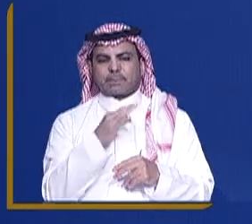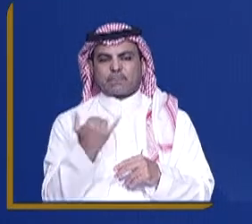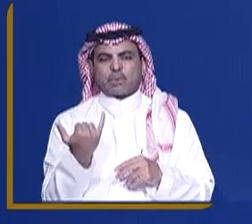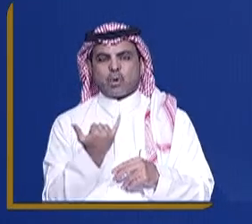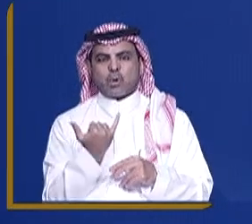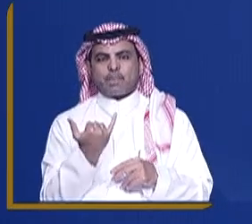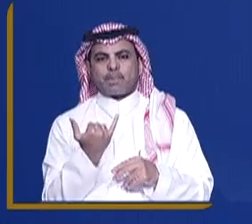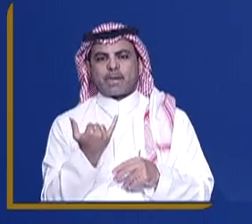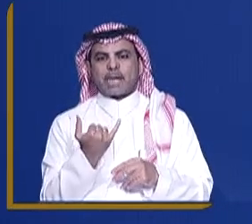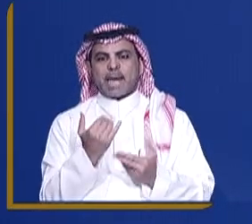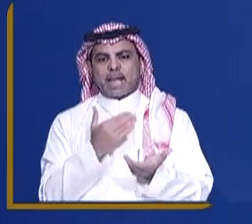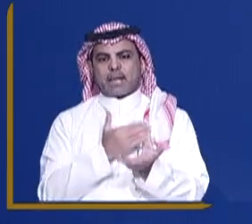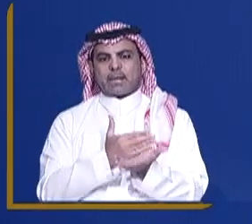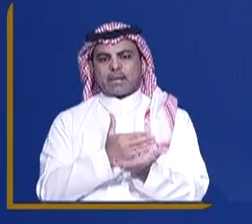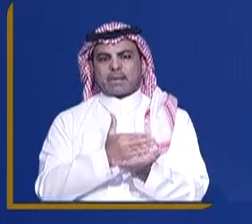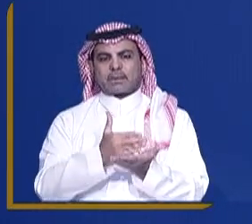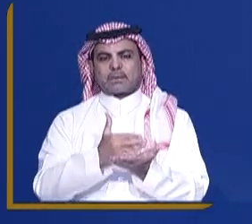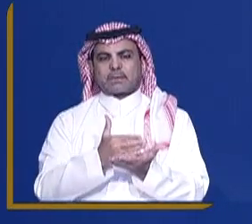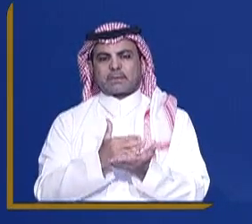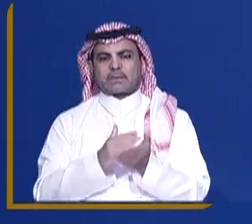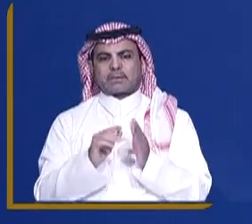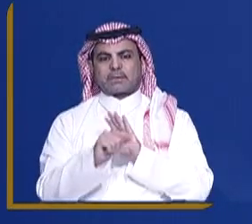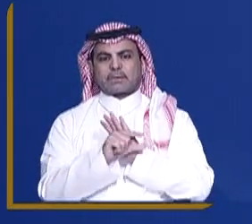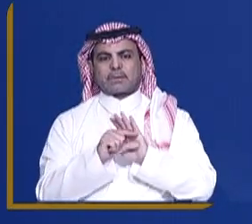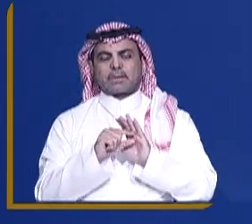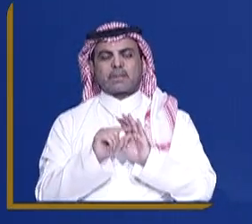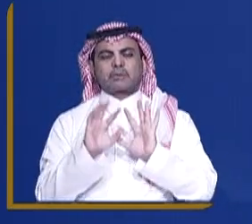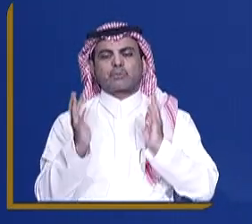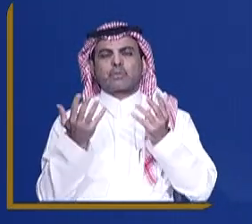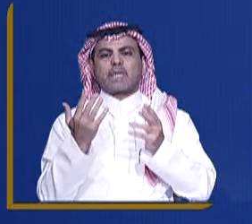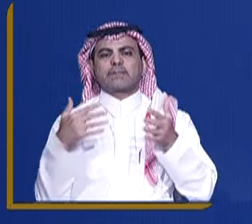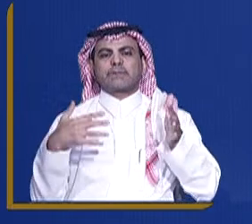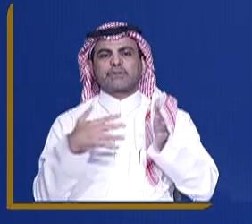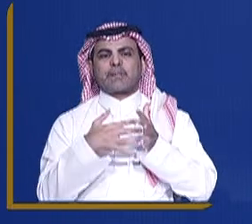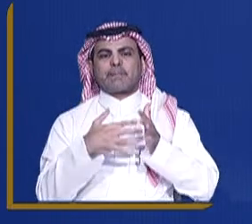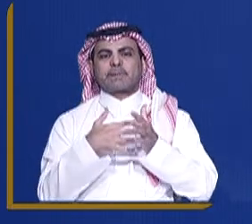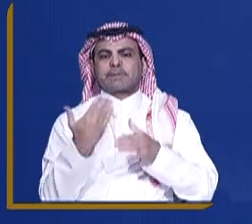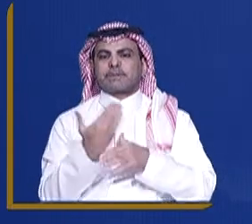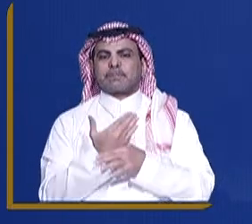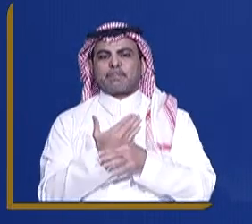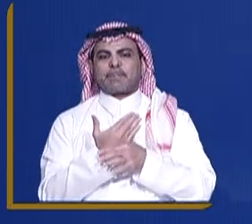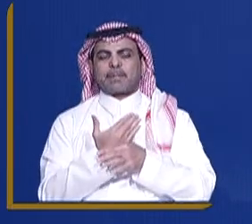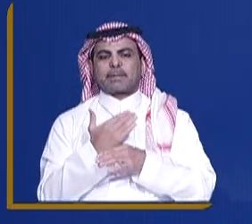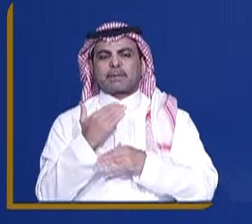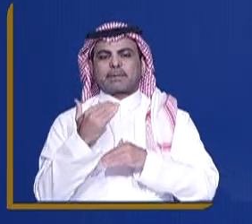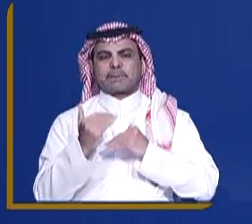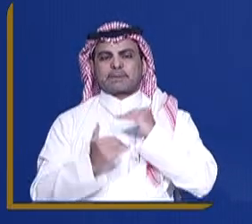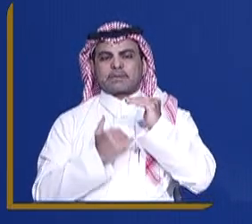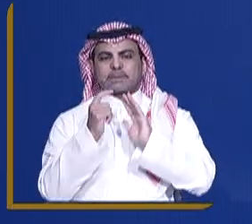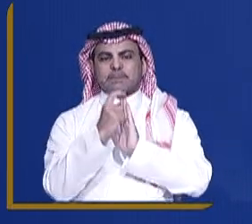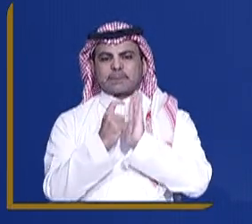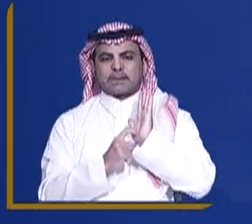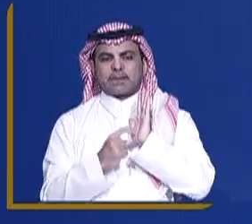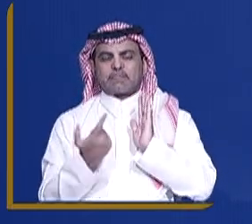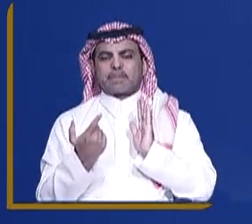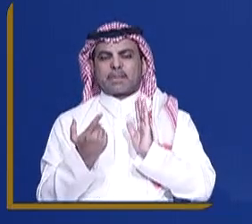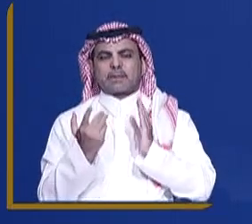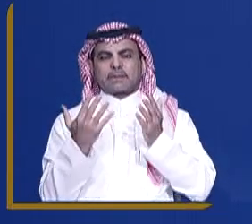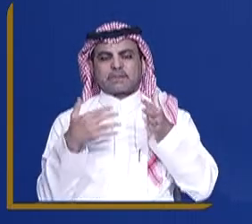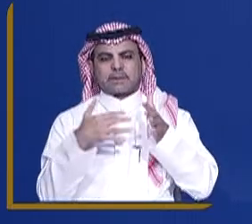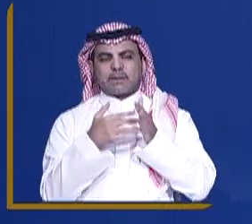مناسبة للحديث عن دور مجلس شؤون الجامعات ليسعى على تطوير طبعا الأنظمة والإجراءات